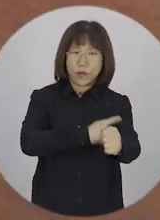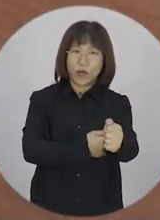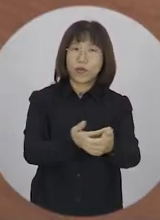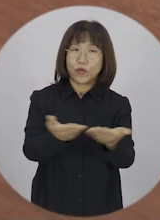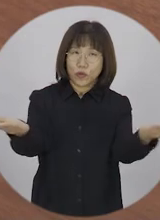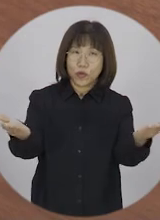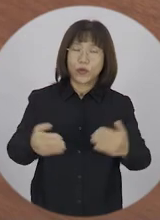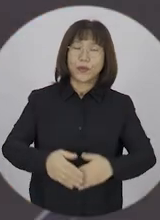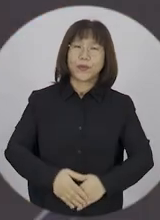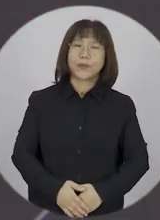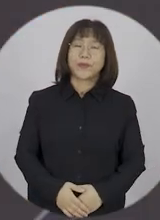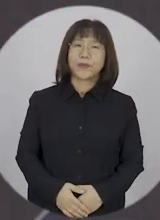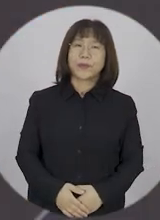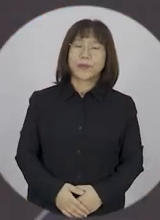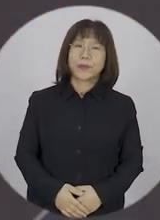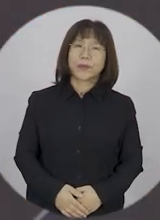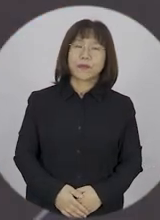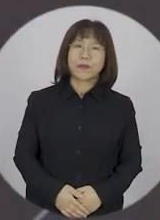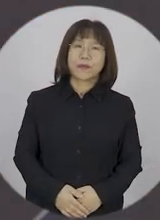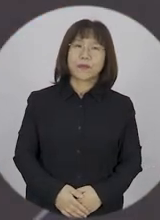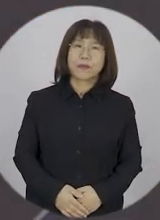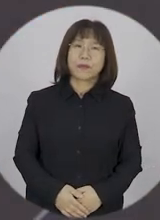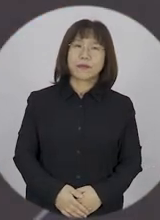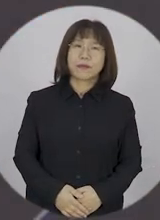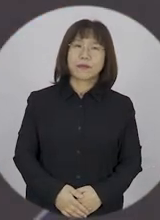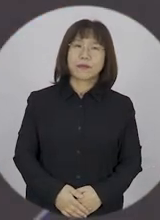대입 컨설팅 권도 제공할 예정입니다